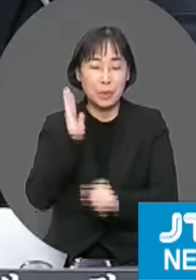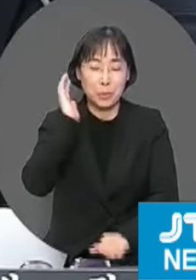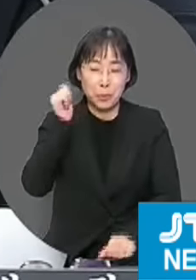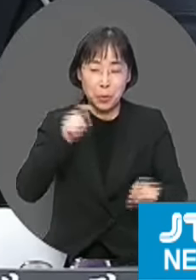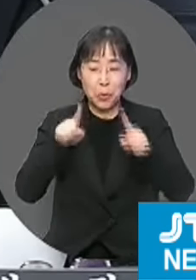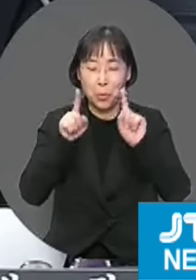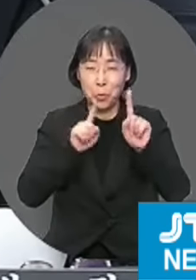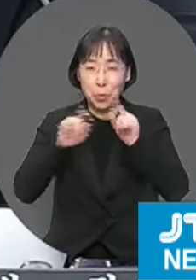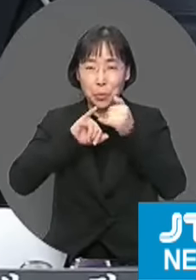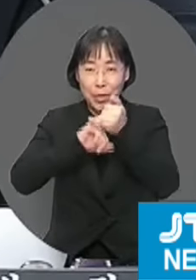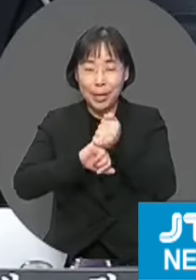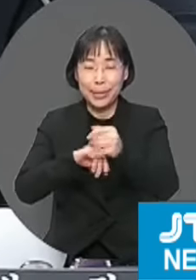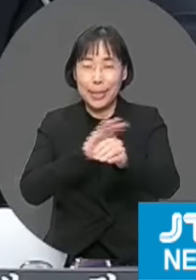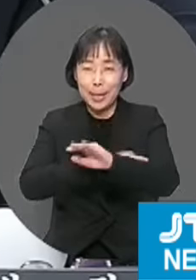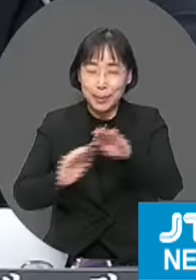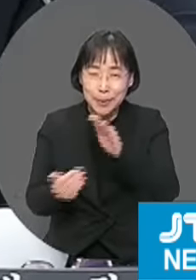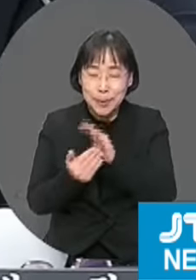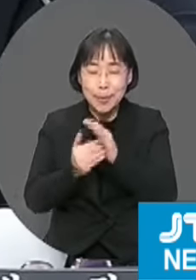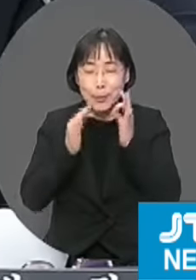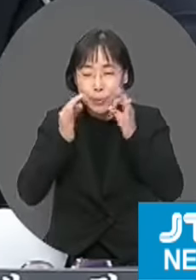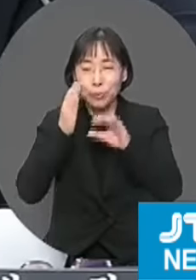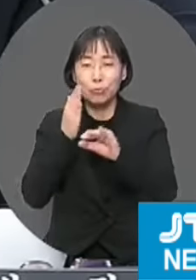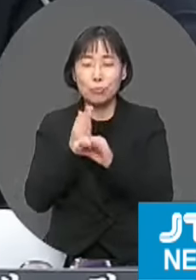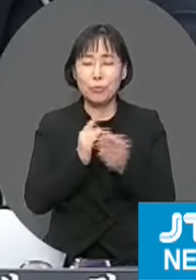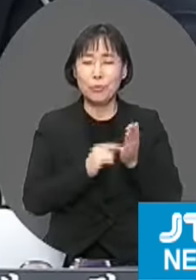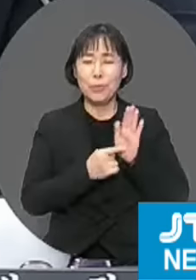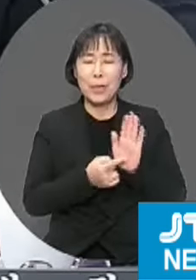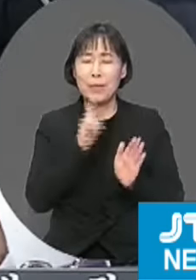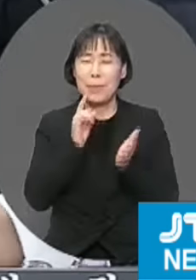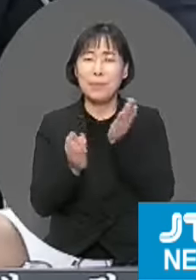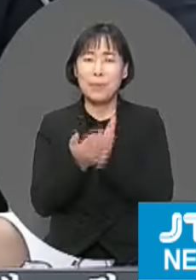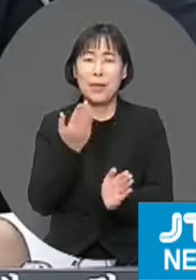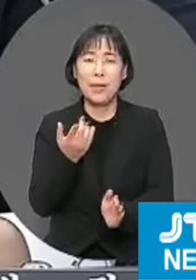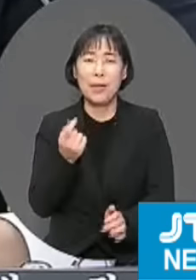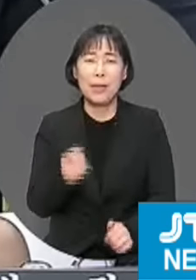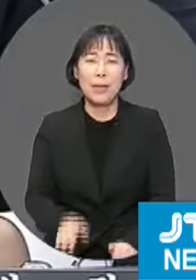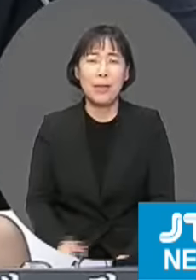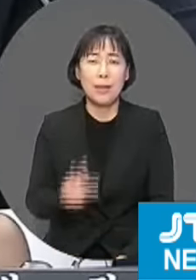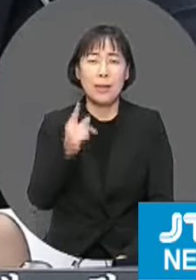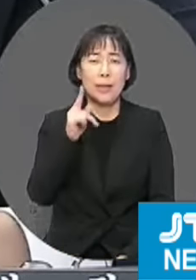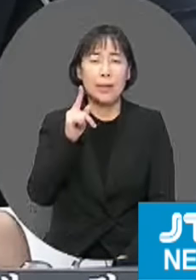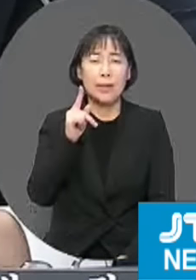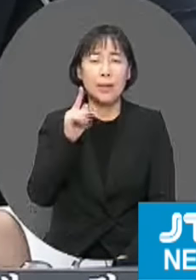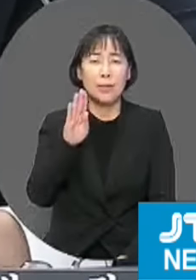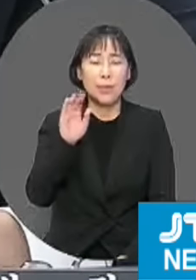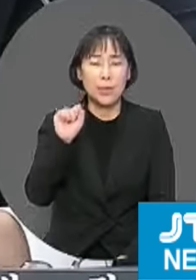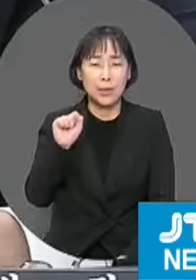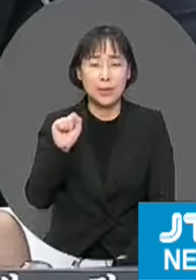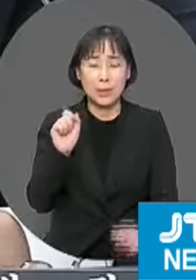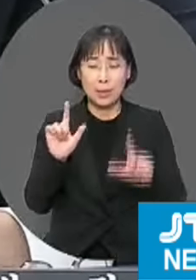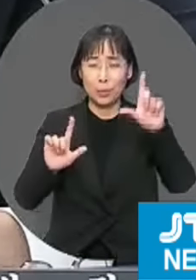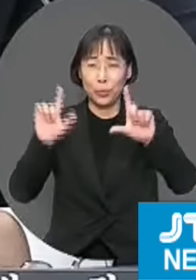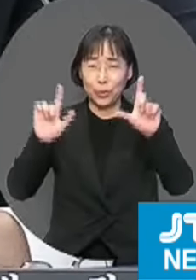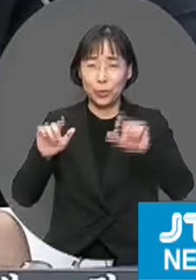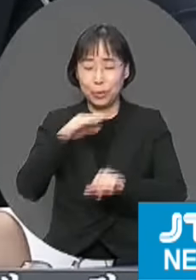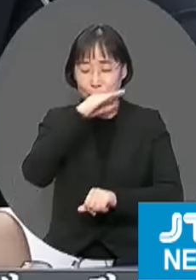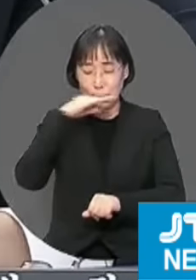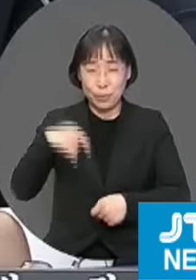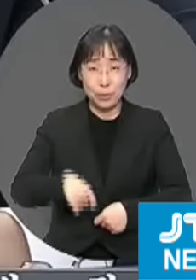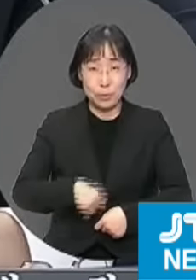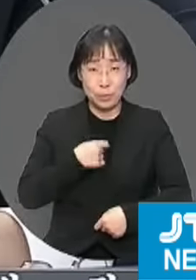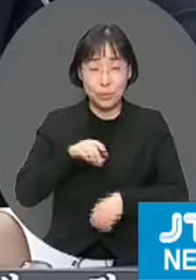있습니다. 이렇게 하면 사실 말이 안 되는 거거든요. 지금 KBS의 위상을 제고하겠다 그러는데 공정성과